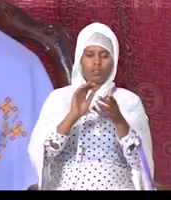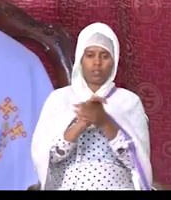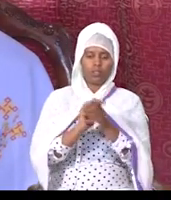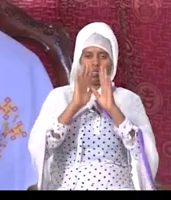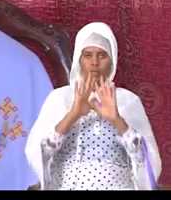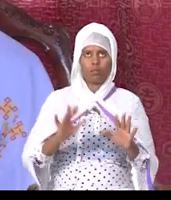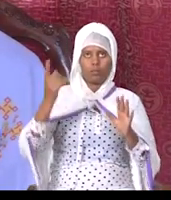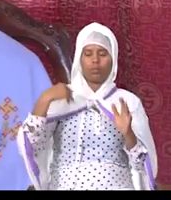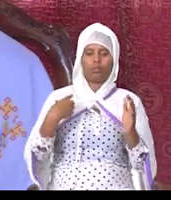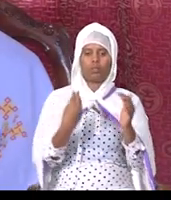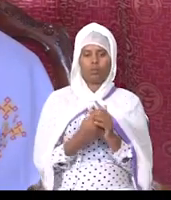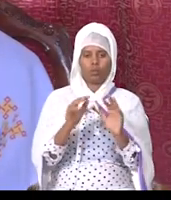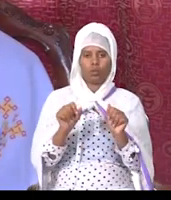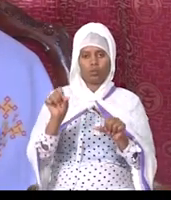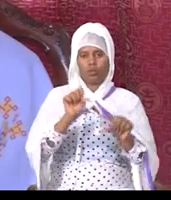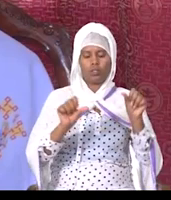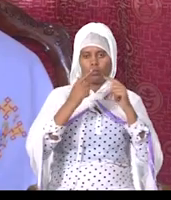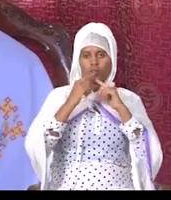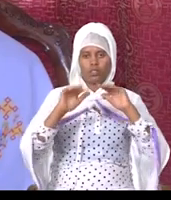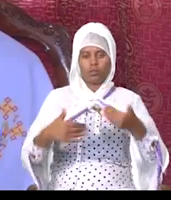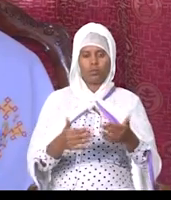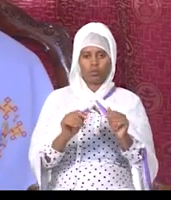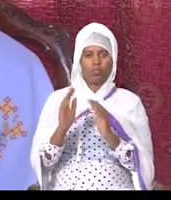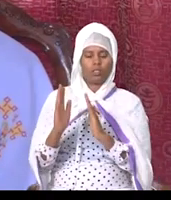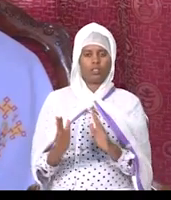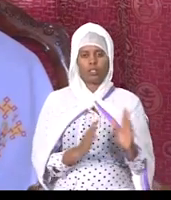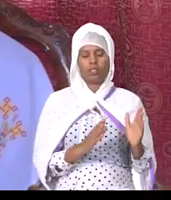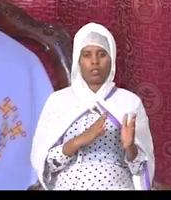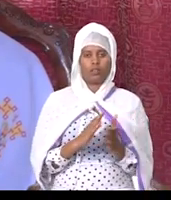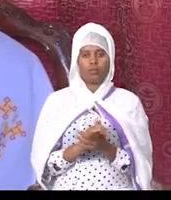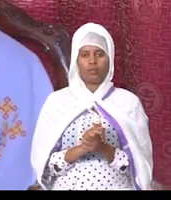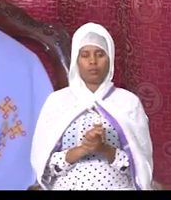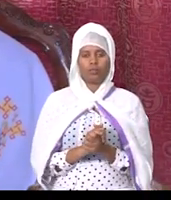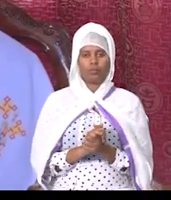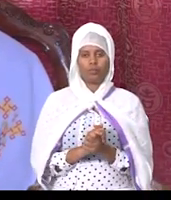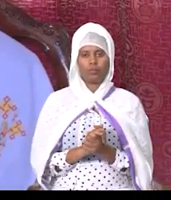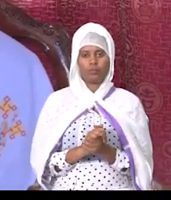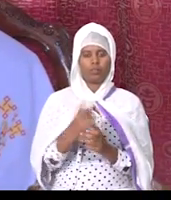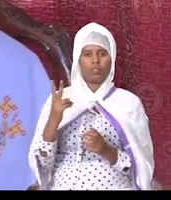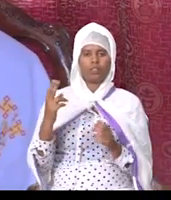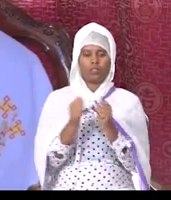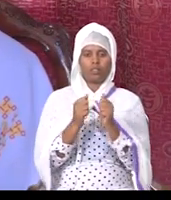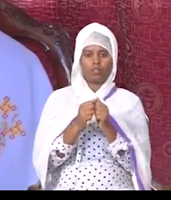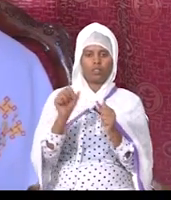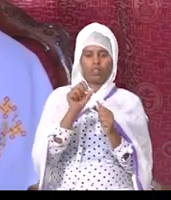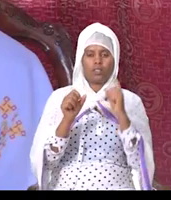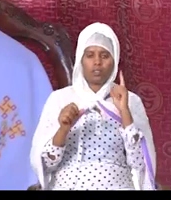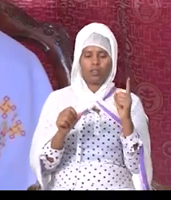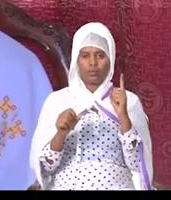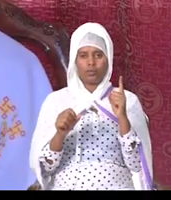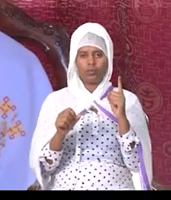أبقربا سلام جزابير مساخاتكم يخون حتاتنا كنملسلكم دلوات إنا كلتا نقرينا خان